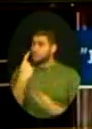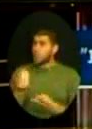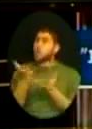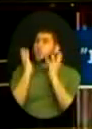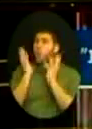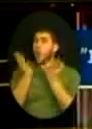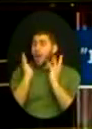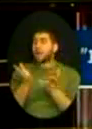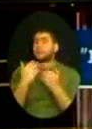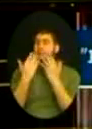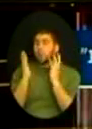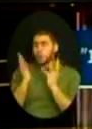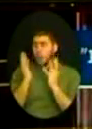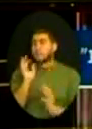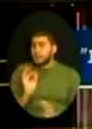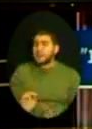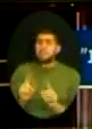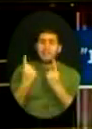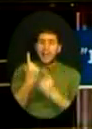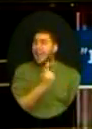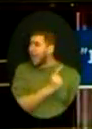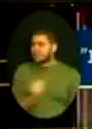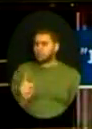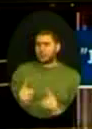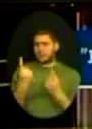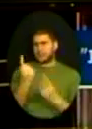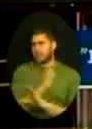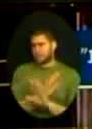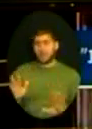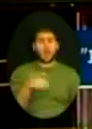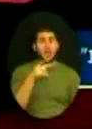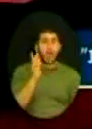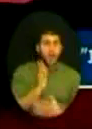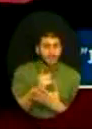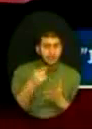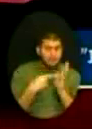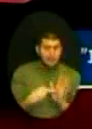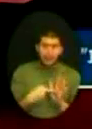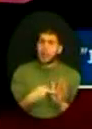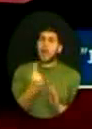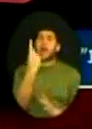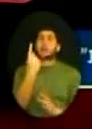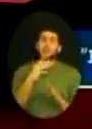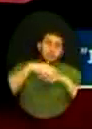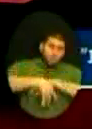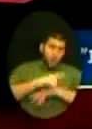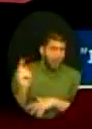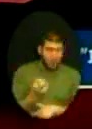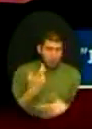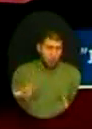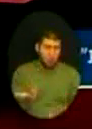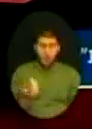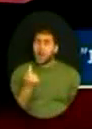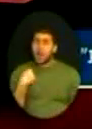נורא והיום, סיפור נורא והיום, מקרה שאסור שיקרה בשום פנים אופן. עד שמלמד על המרובה. זה זאת, את יודעת,